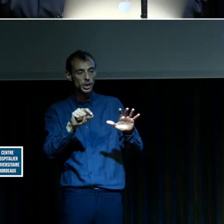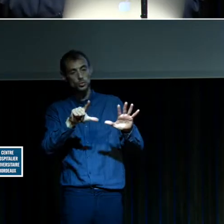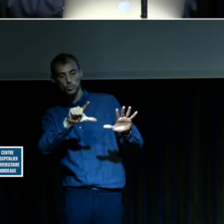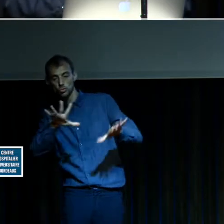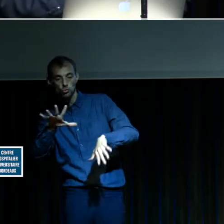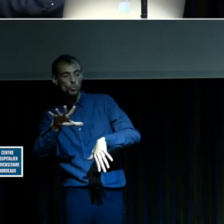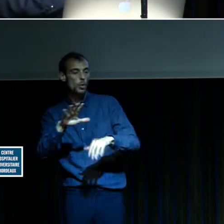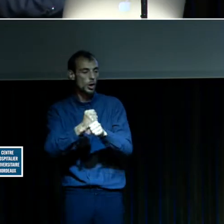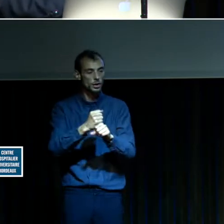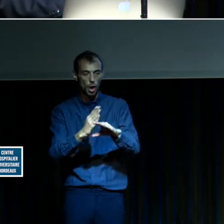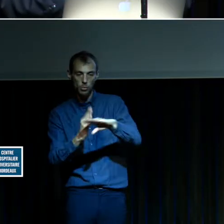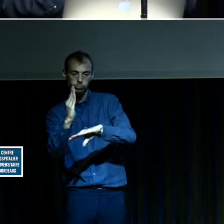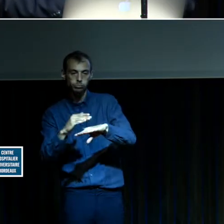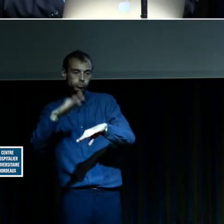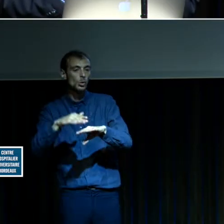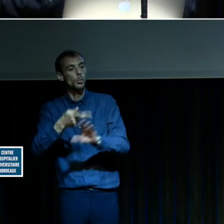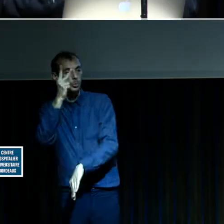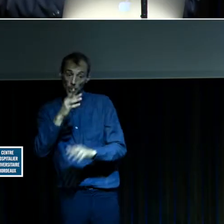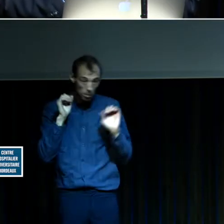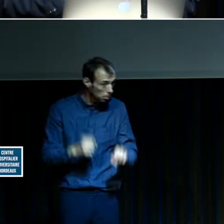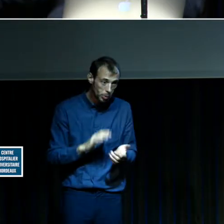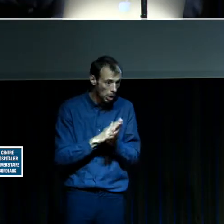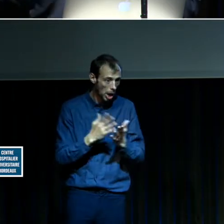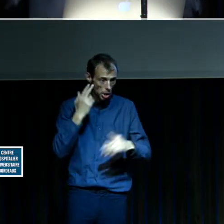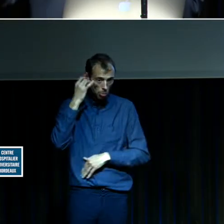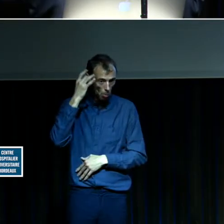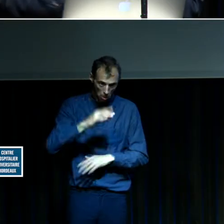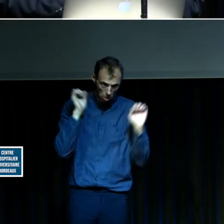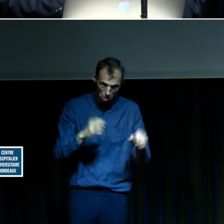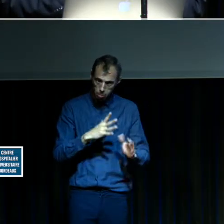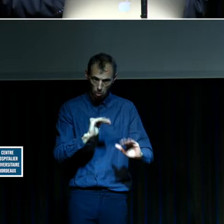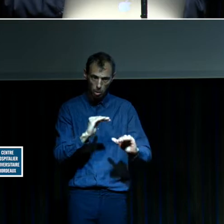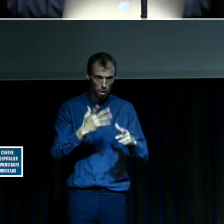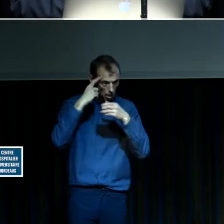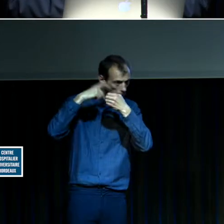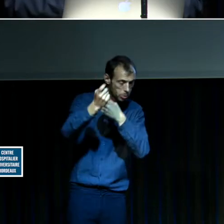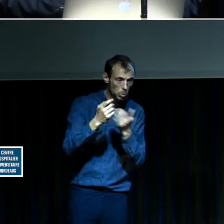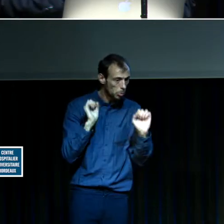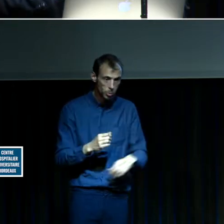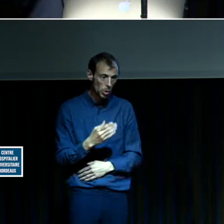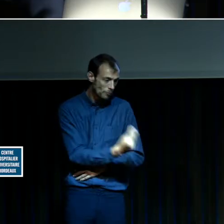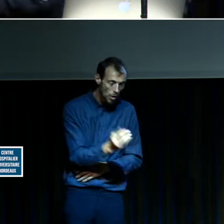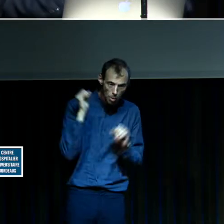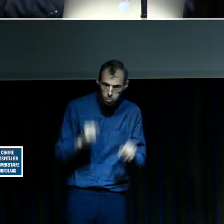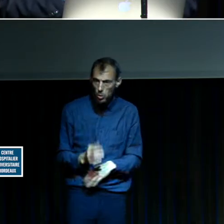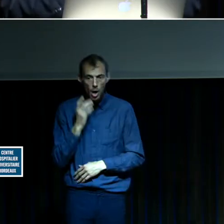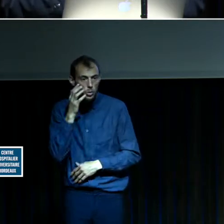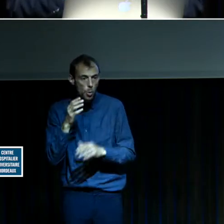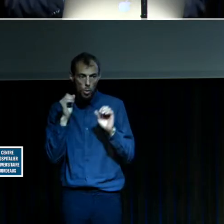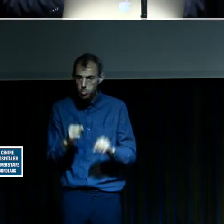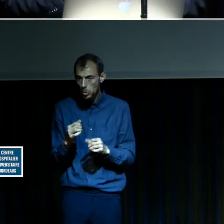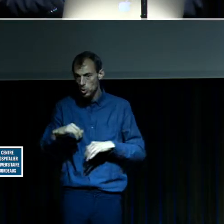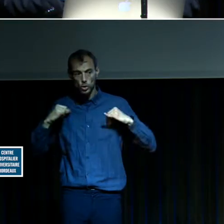âge. Ça peut survenir chez l'enfant, chez l'adolescent, chez l'adulte jeune, Margot Turcab ou racontera son